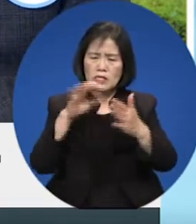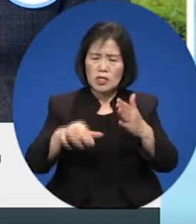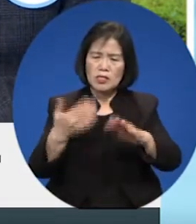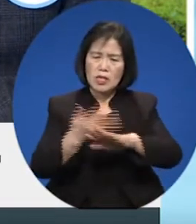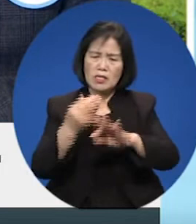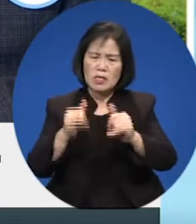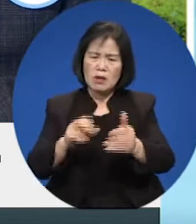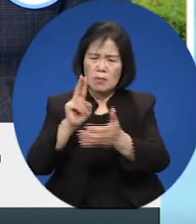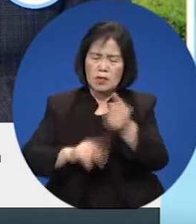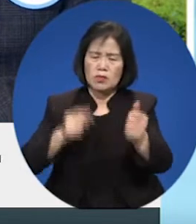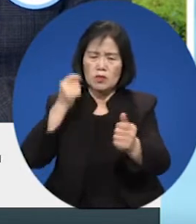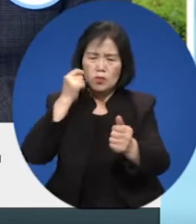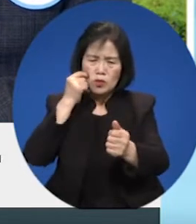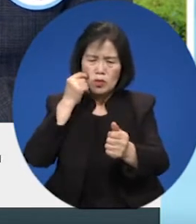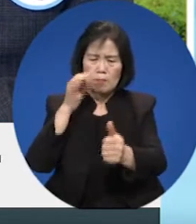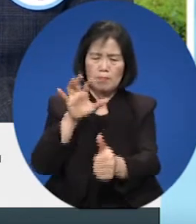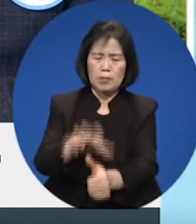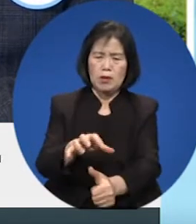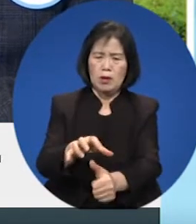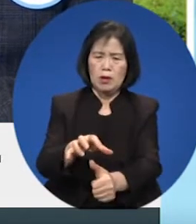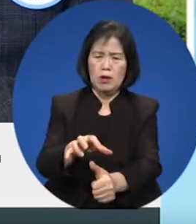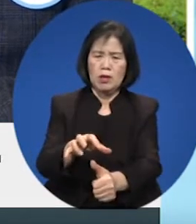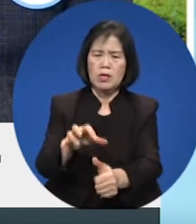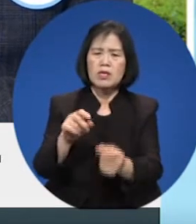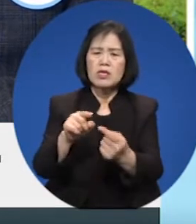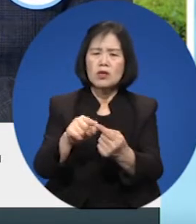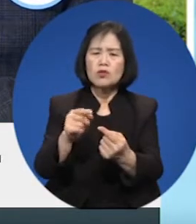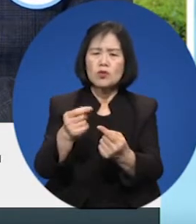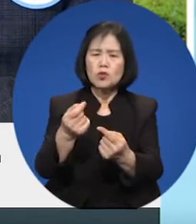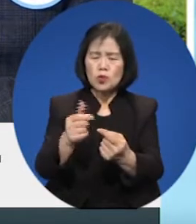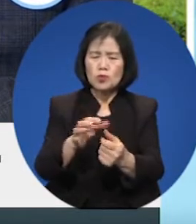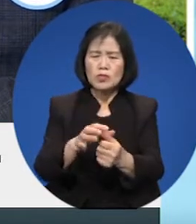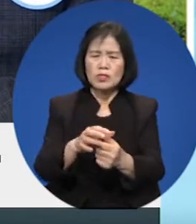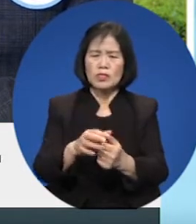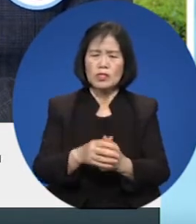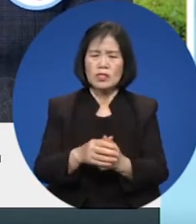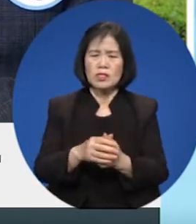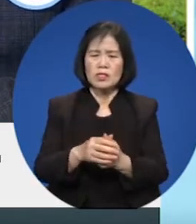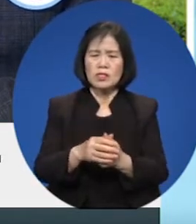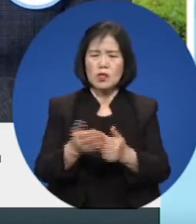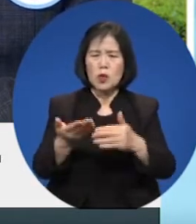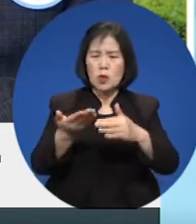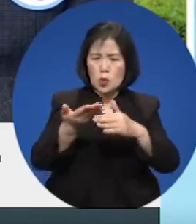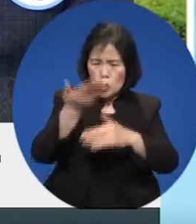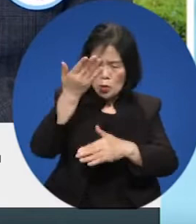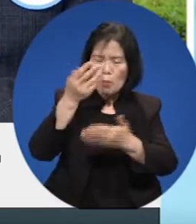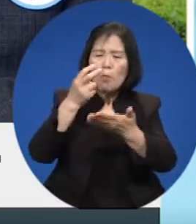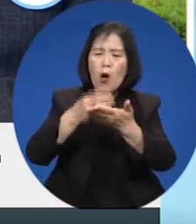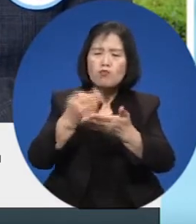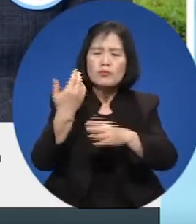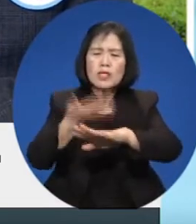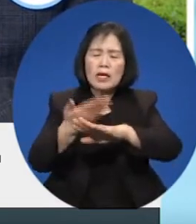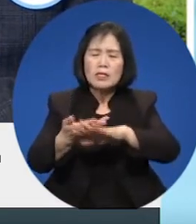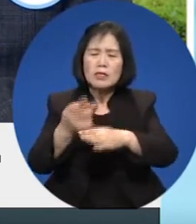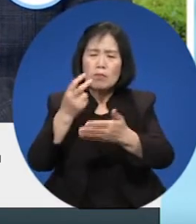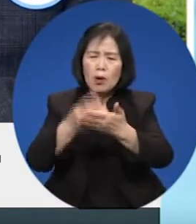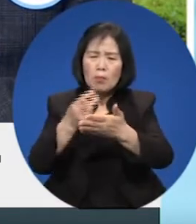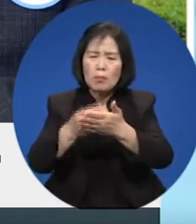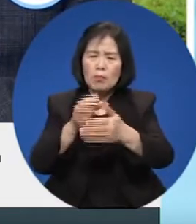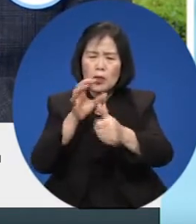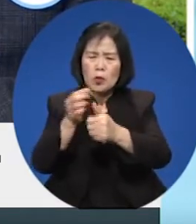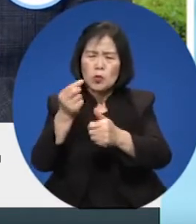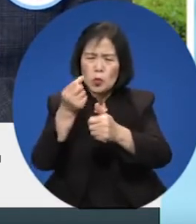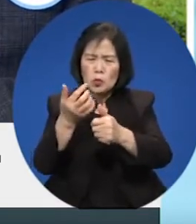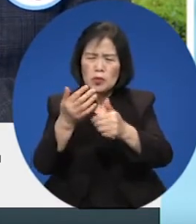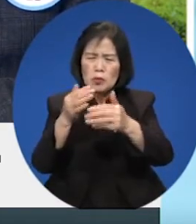만들었는데요 그 부분들이 조금씩 이제 어디에 상위 법 또는 다른 여 의뢰해서 쪽지